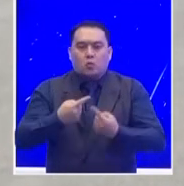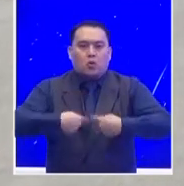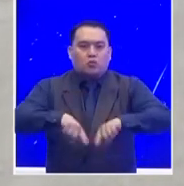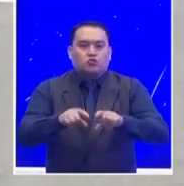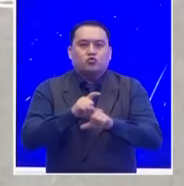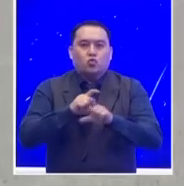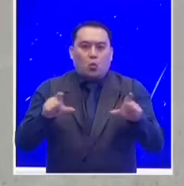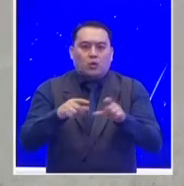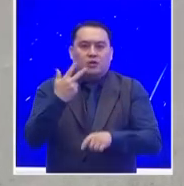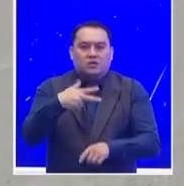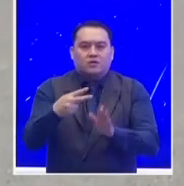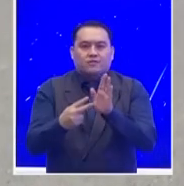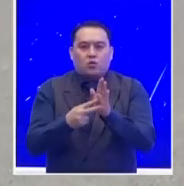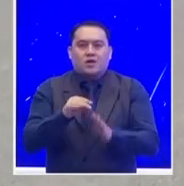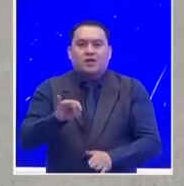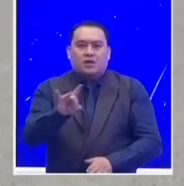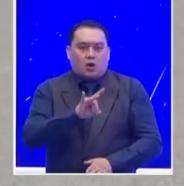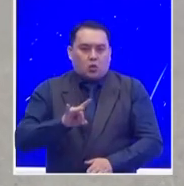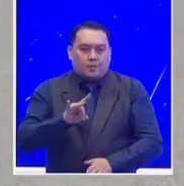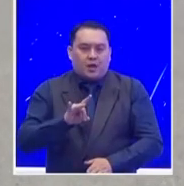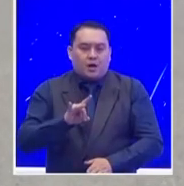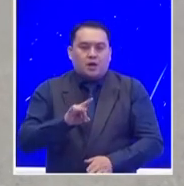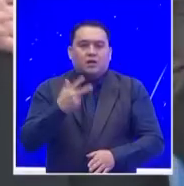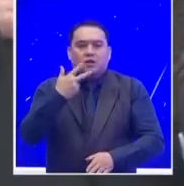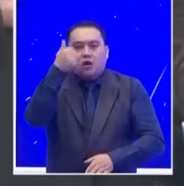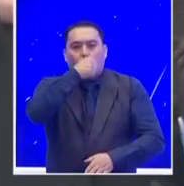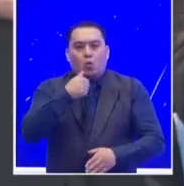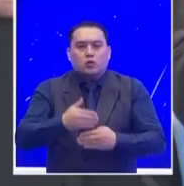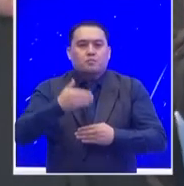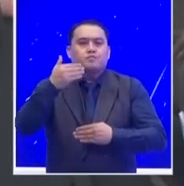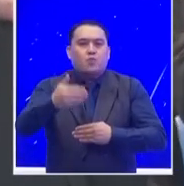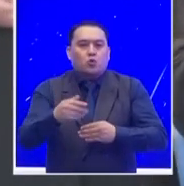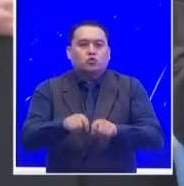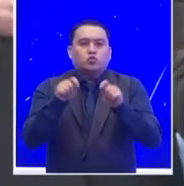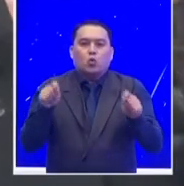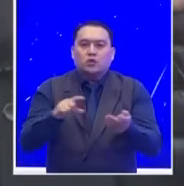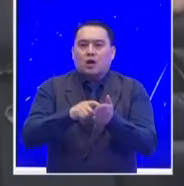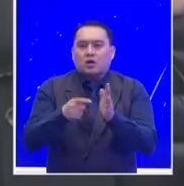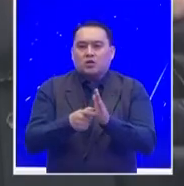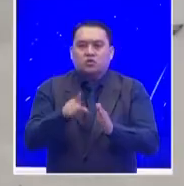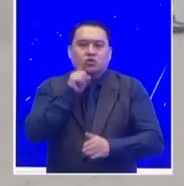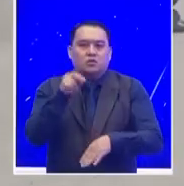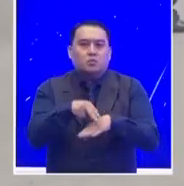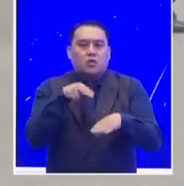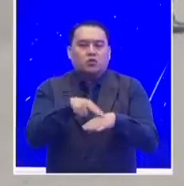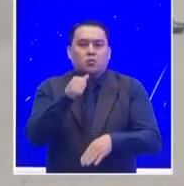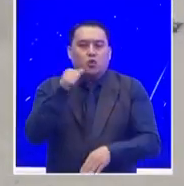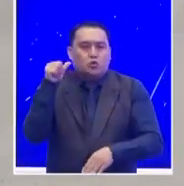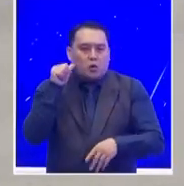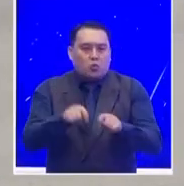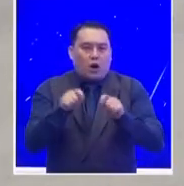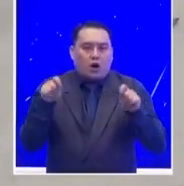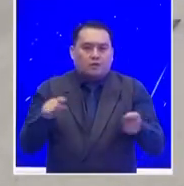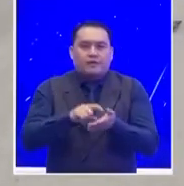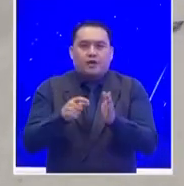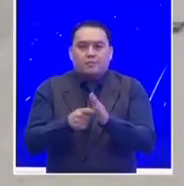средней школы номер 38 Илийского района. Спустя 3 года в средней школе номер 7 был создан класс «ЖАС-полиция». В прошлом году открылся кадетский